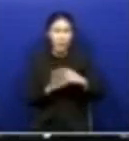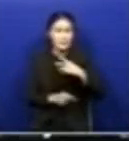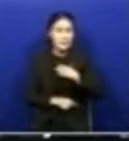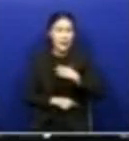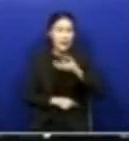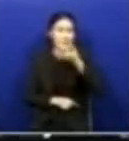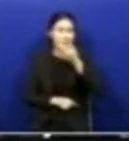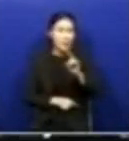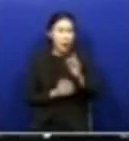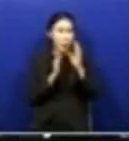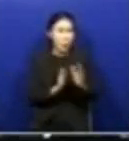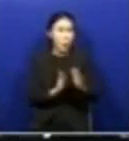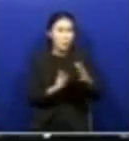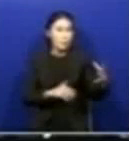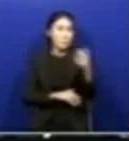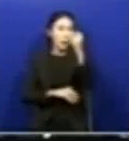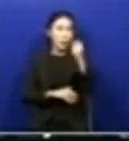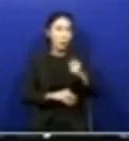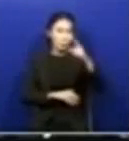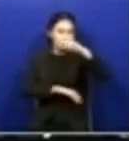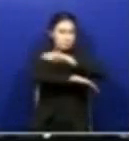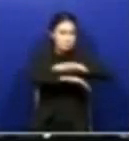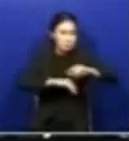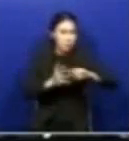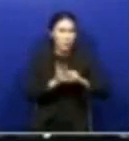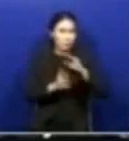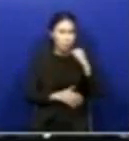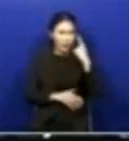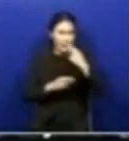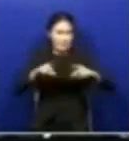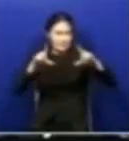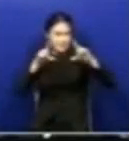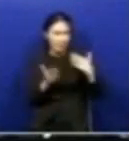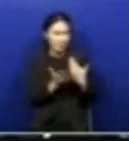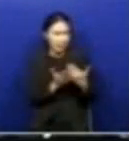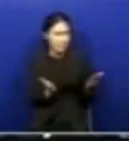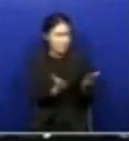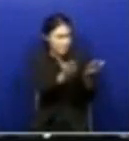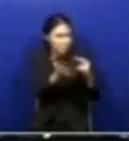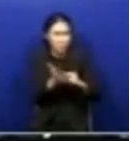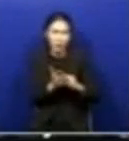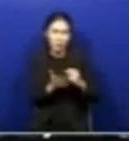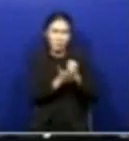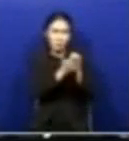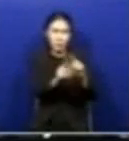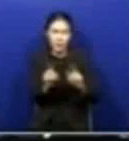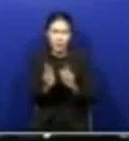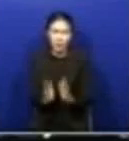มาสร้างงานให้กับคนตัวแข็งแรงคนตัวโตคนผอมคนกร่อยไม่มีโอกา